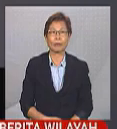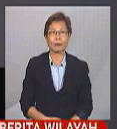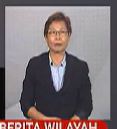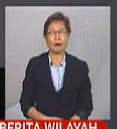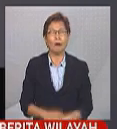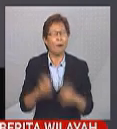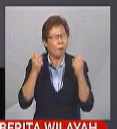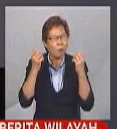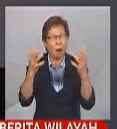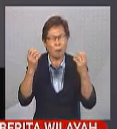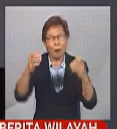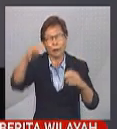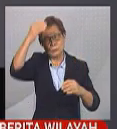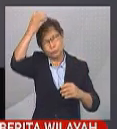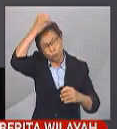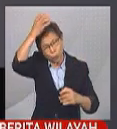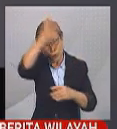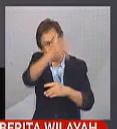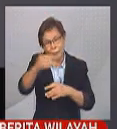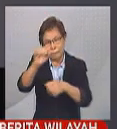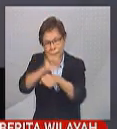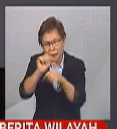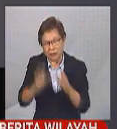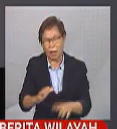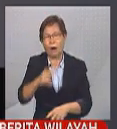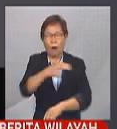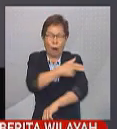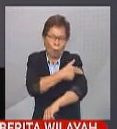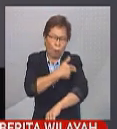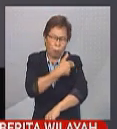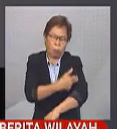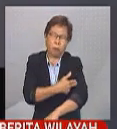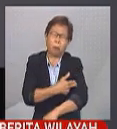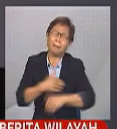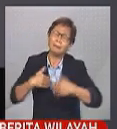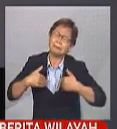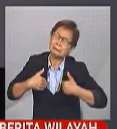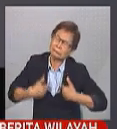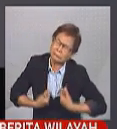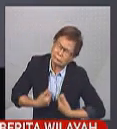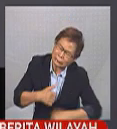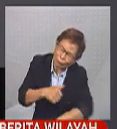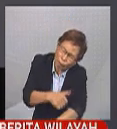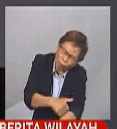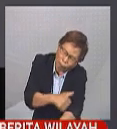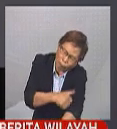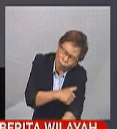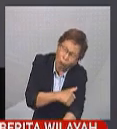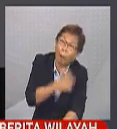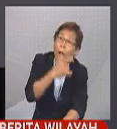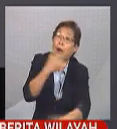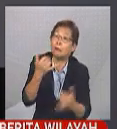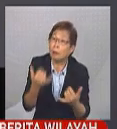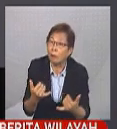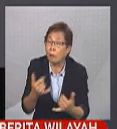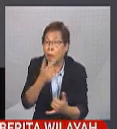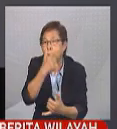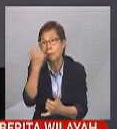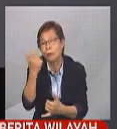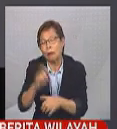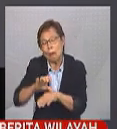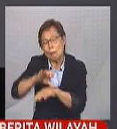Hai ramai jerawat dan kaki tangan Hospital yang amat kelebihan pada masa ini karena mereka terpaksa